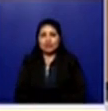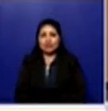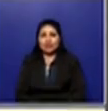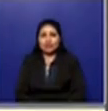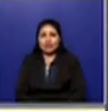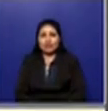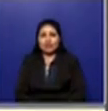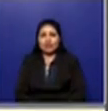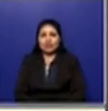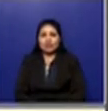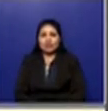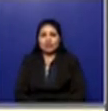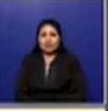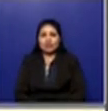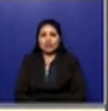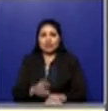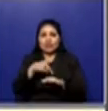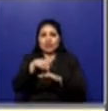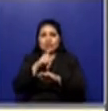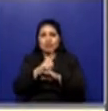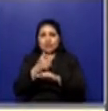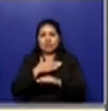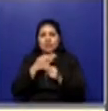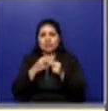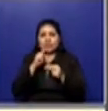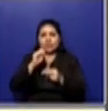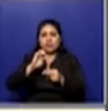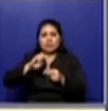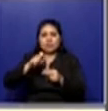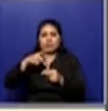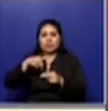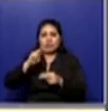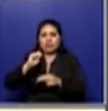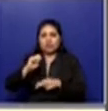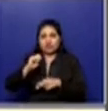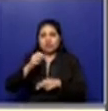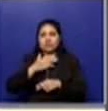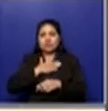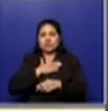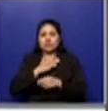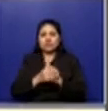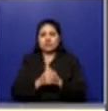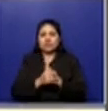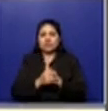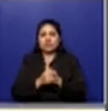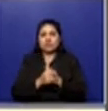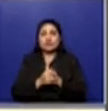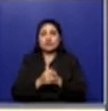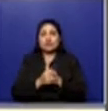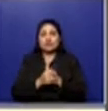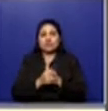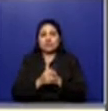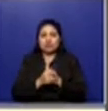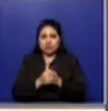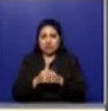ครับเดี๋ยวท่านประธานครับผมนิพนธ์นาคสมภพผมได้รับมอบหมายจากคณะกรรมการสิทธิมนุษย